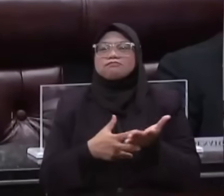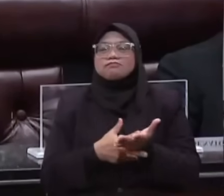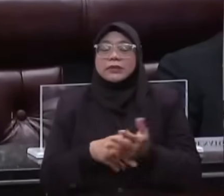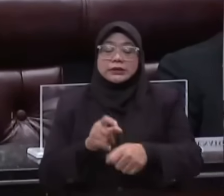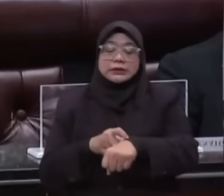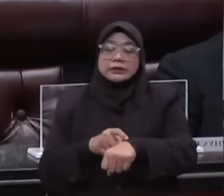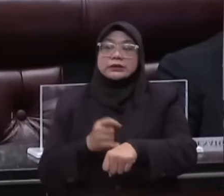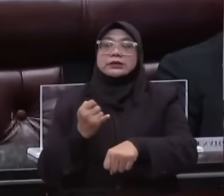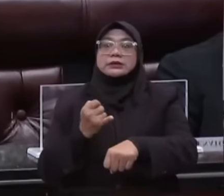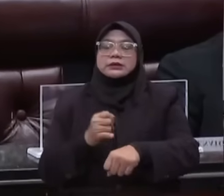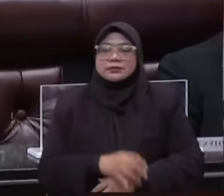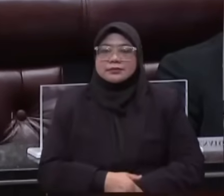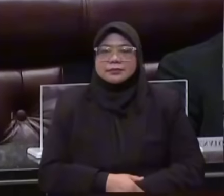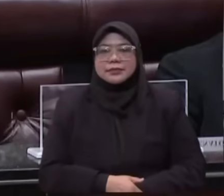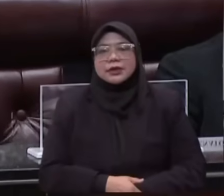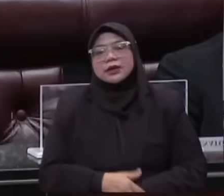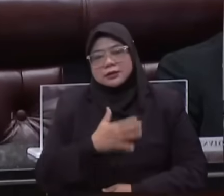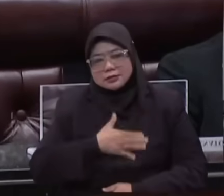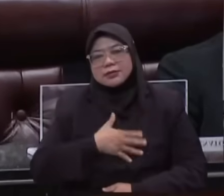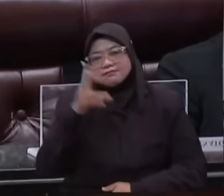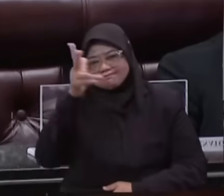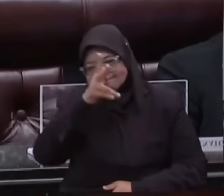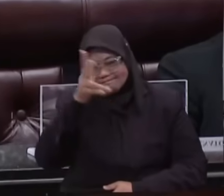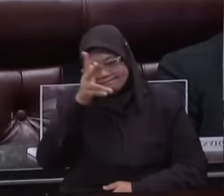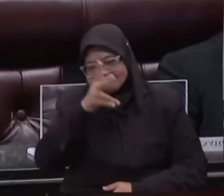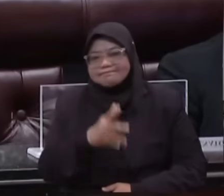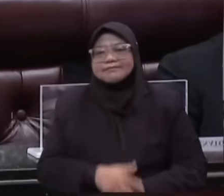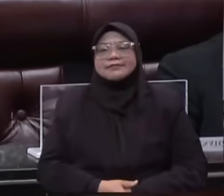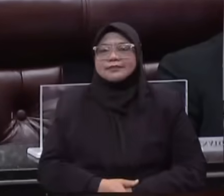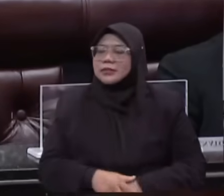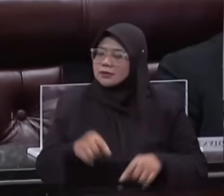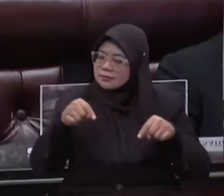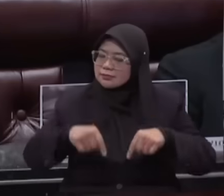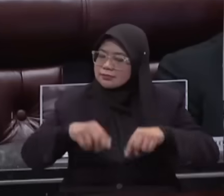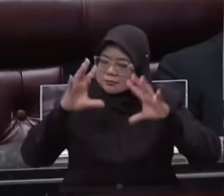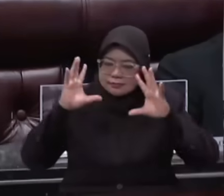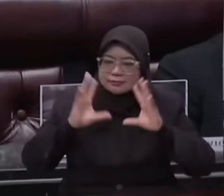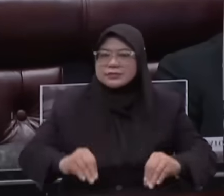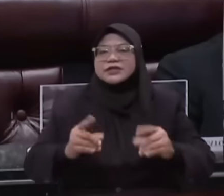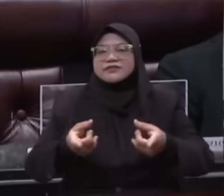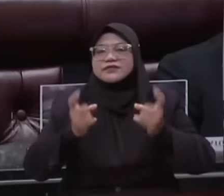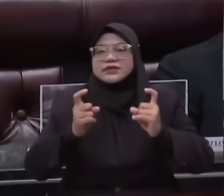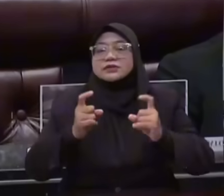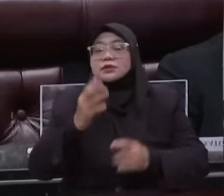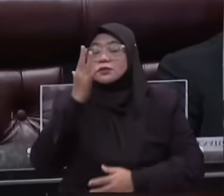kerajaan kerajaan dapat selesaikan di Indonesia